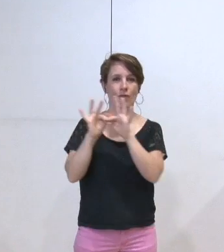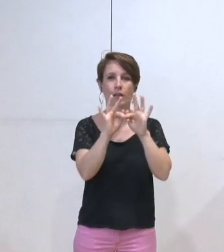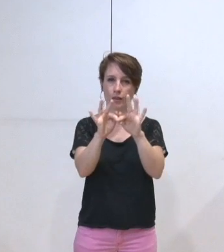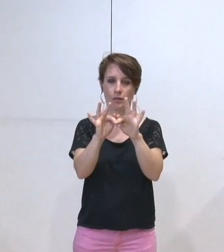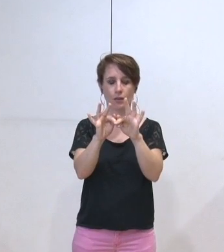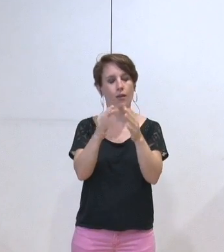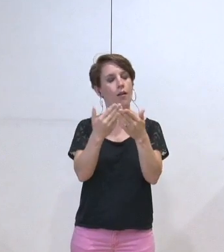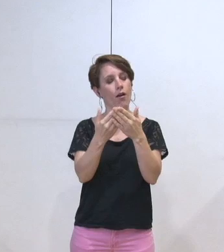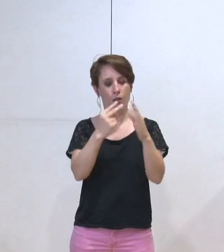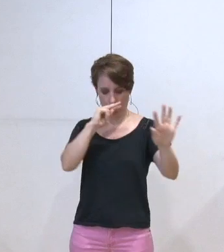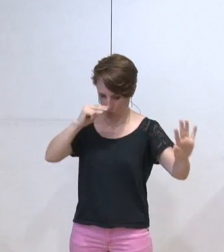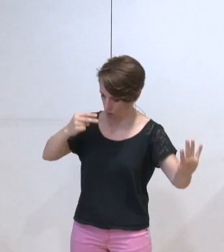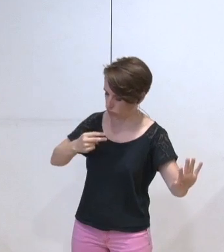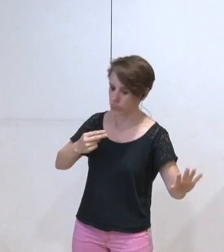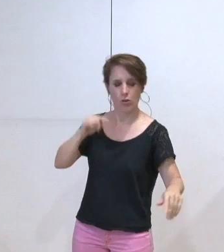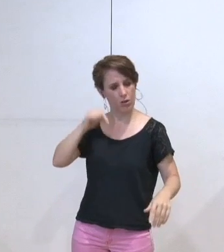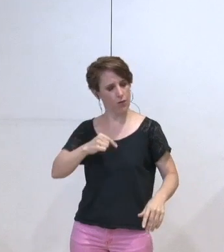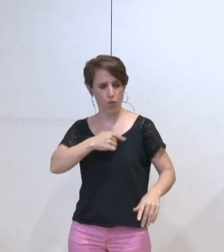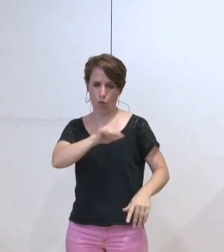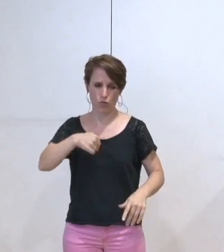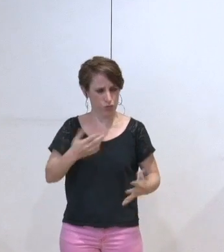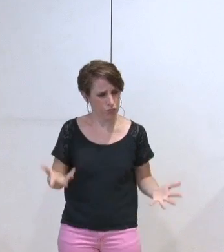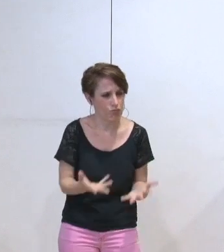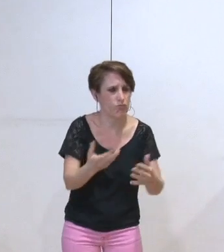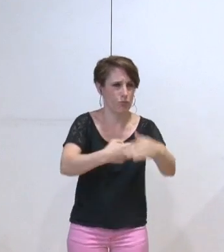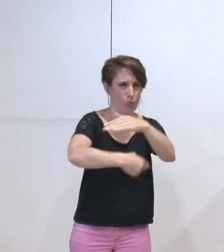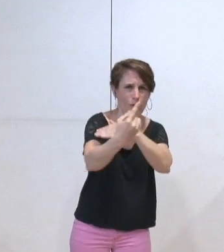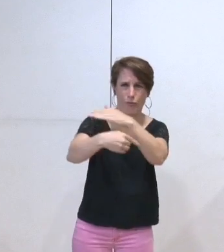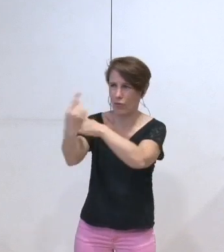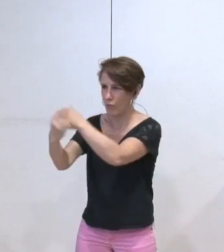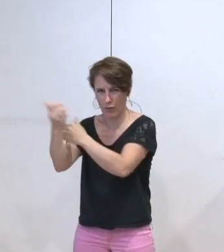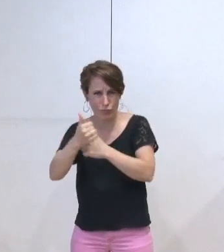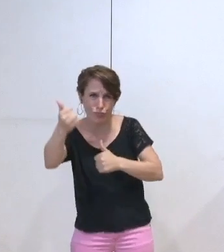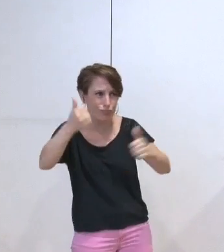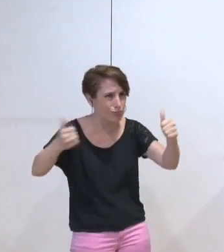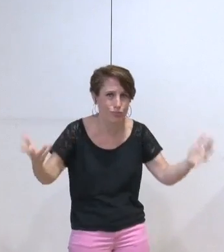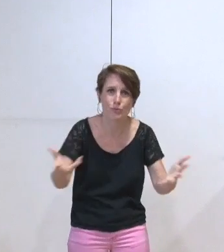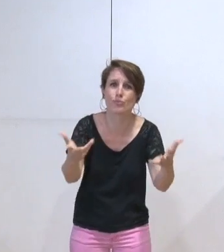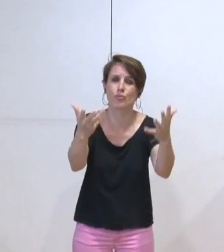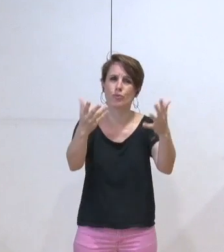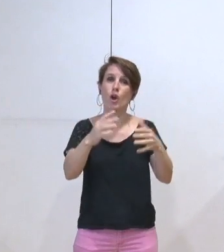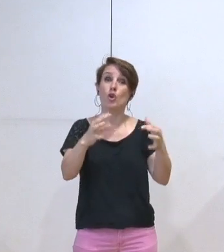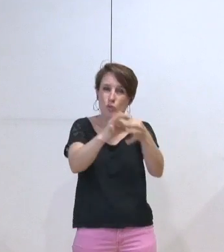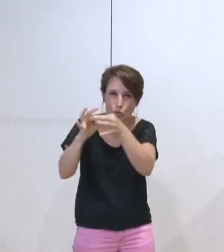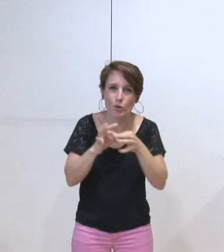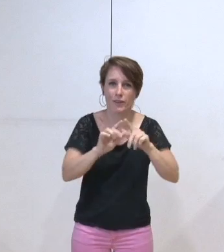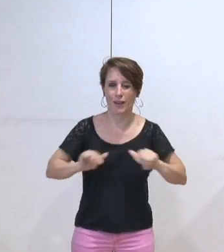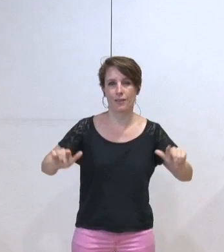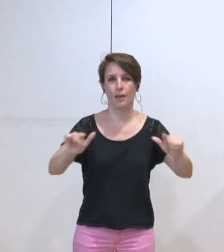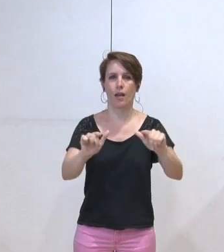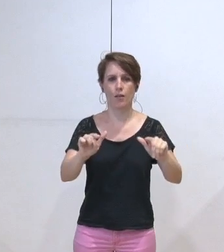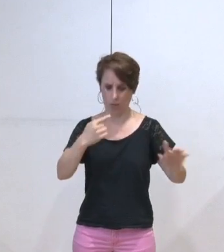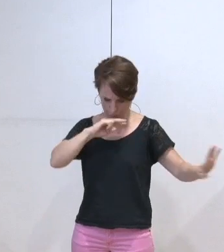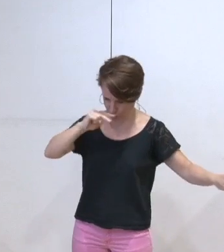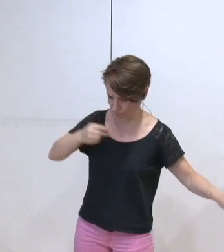l'émancipation et à l'autonomie des individus à une solidarité indéfectible et à notre responsabilité vis-à-vis de notre